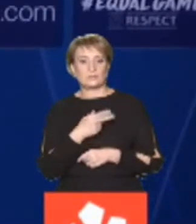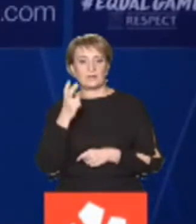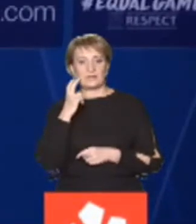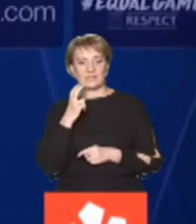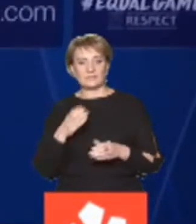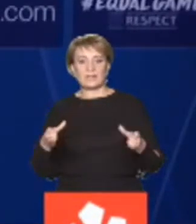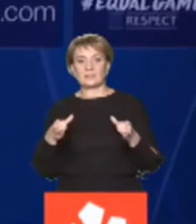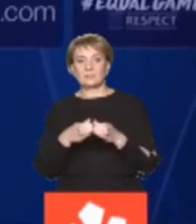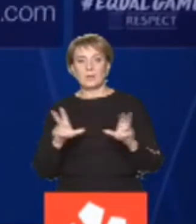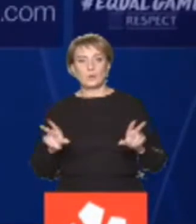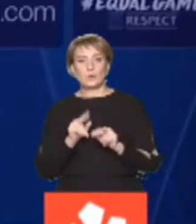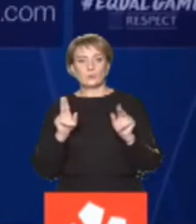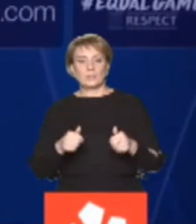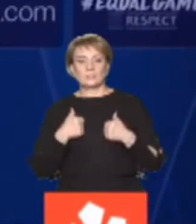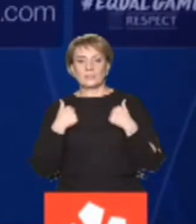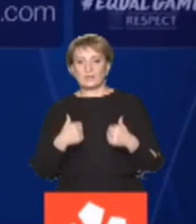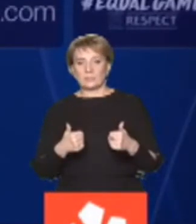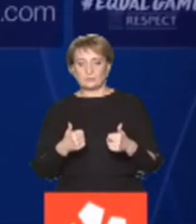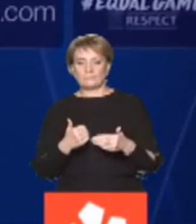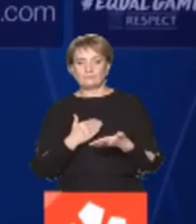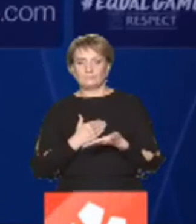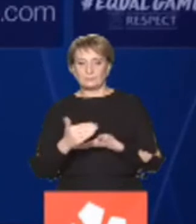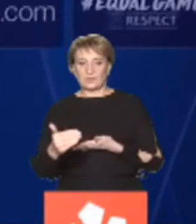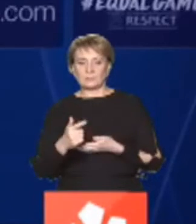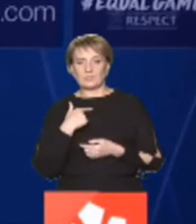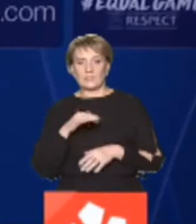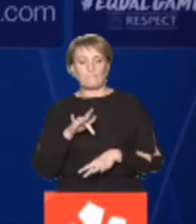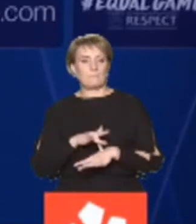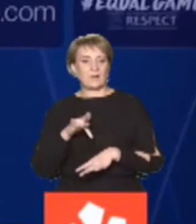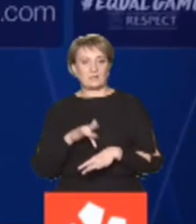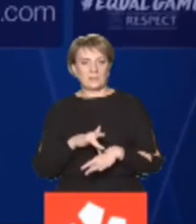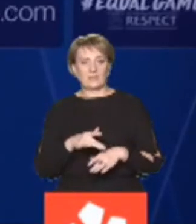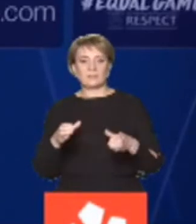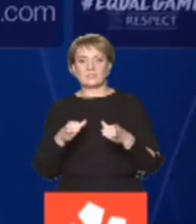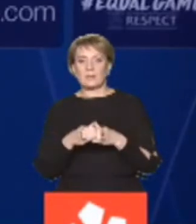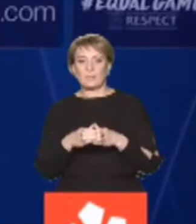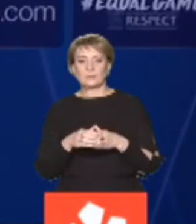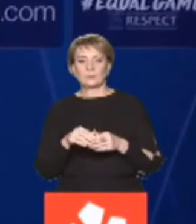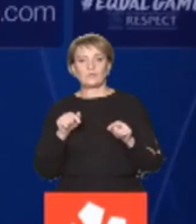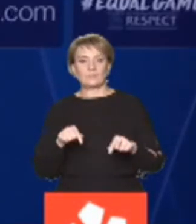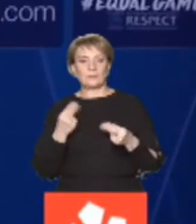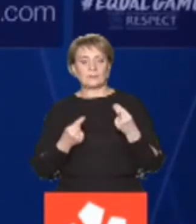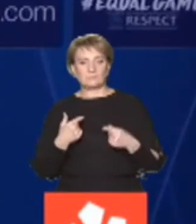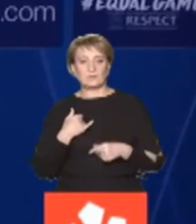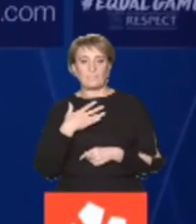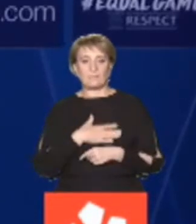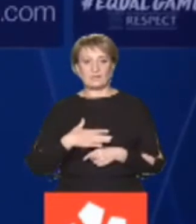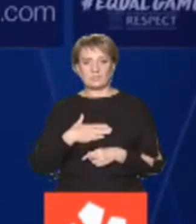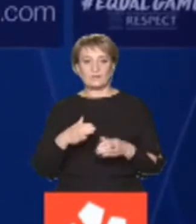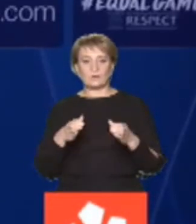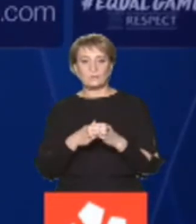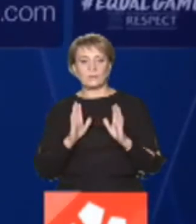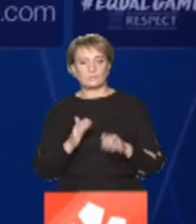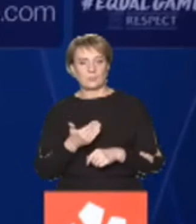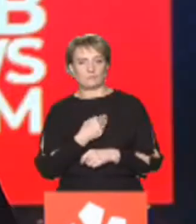Только удачи, хорошего жребия и пройти дальше. Я болею за эту команду, не в этой игре, но, конечно, я переживаю за эту команду, только